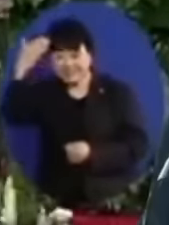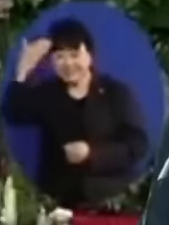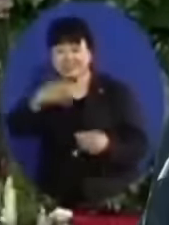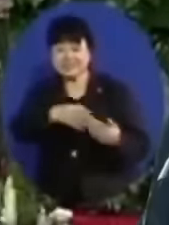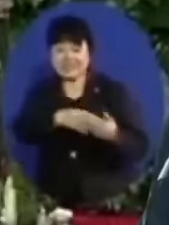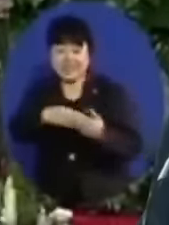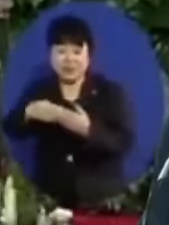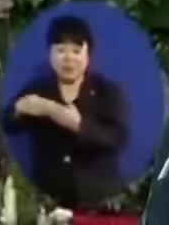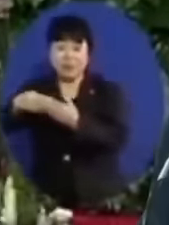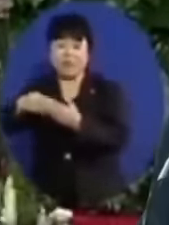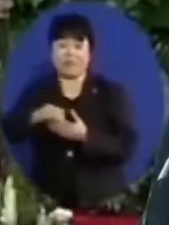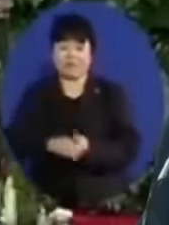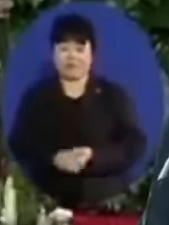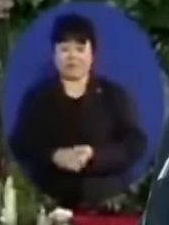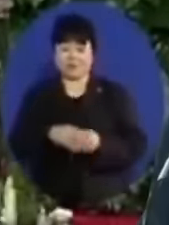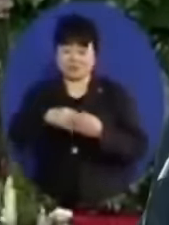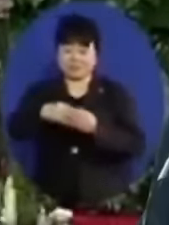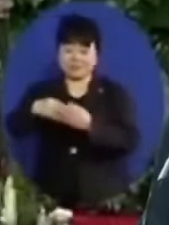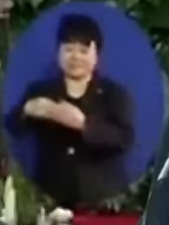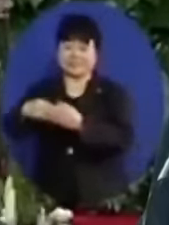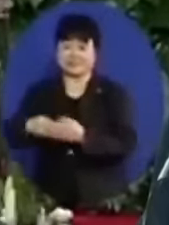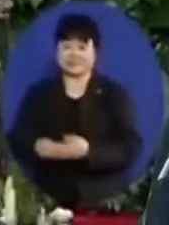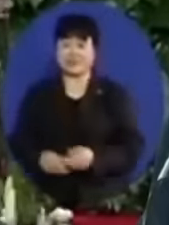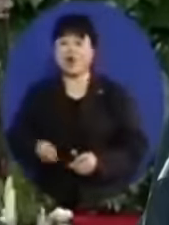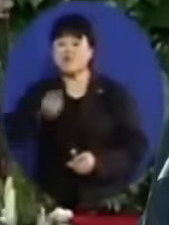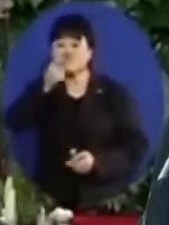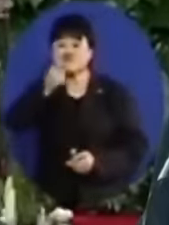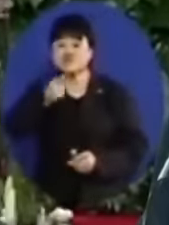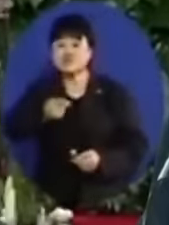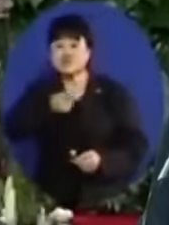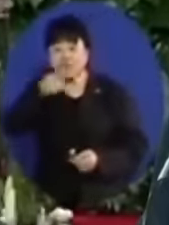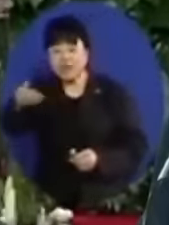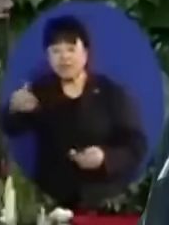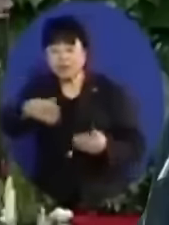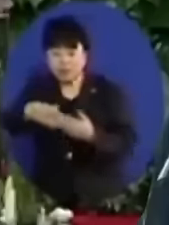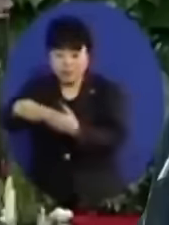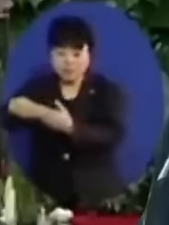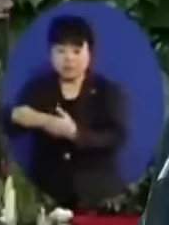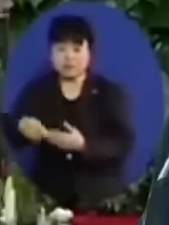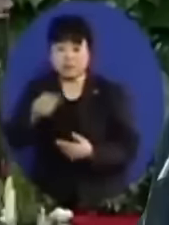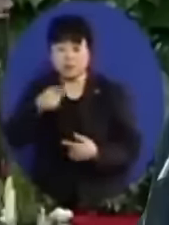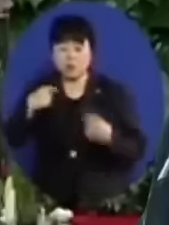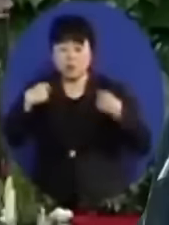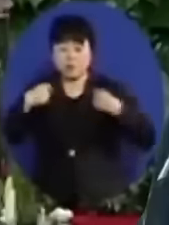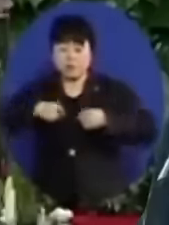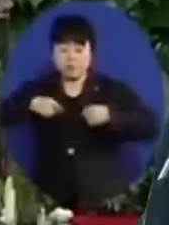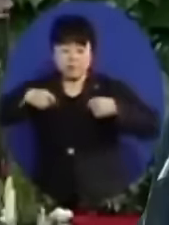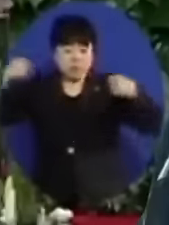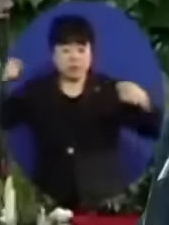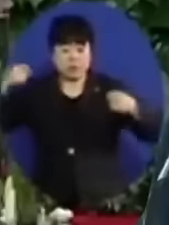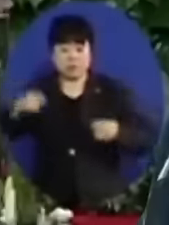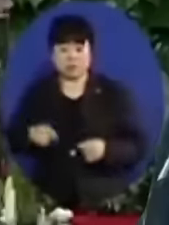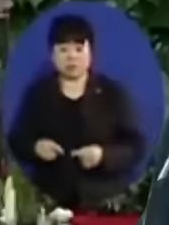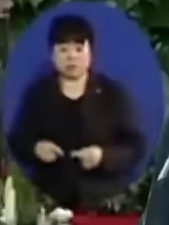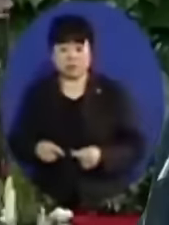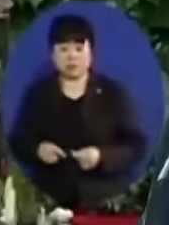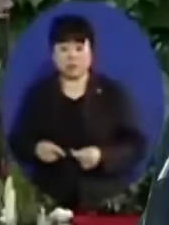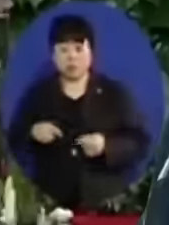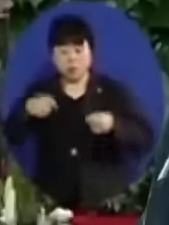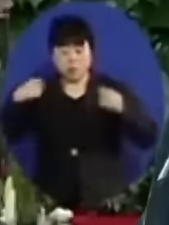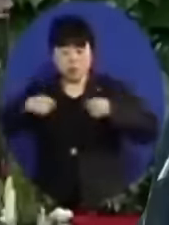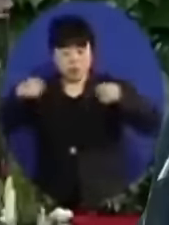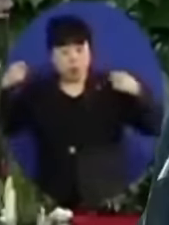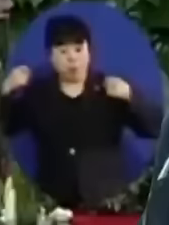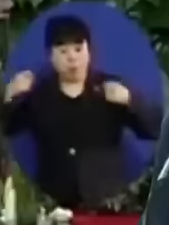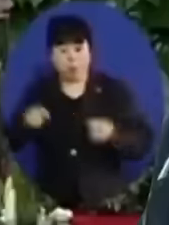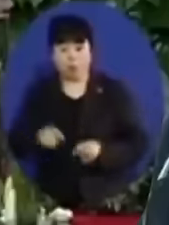청년 손을 잡고 호수가로 갔더니 호수가에 가더니 옷 벗으라고 해요. 옷 벗으니까 자기도 옷 벗고 둘이